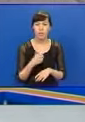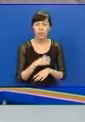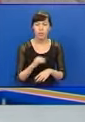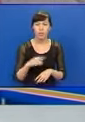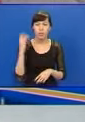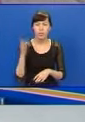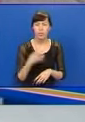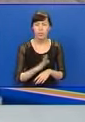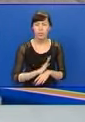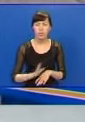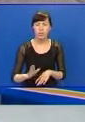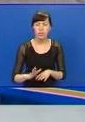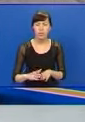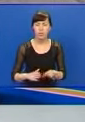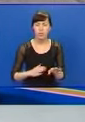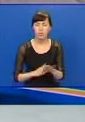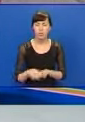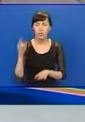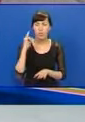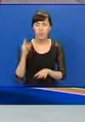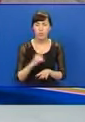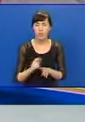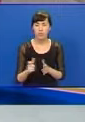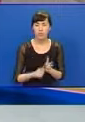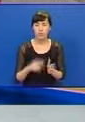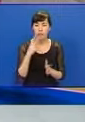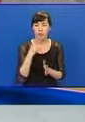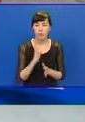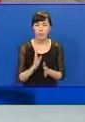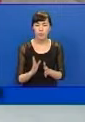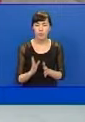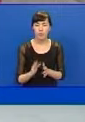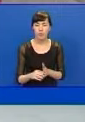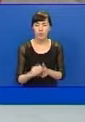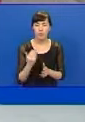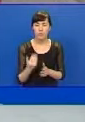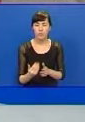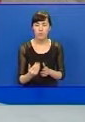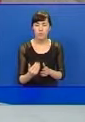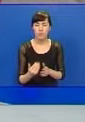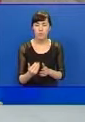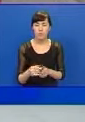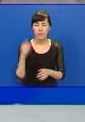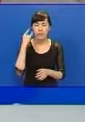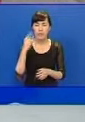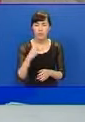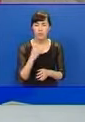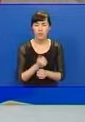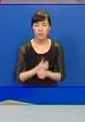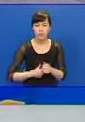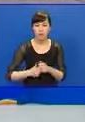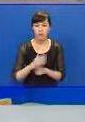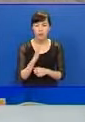қана емес, түгелде қазақ өлкесі поэзияға бет бұратын болса, онда қазақ алға жылжиды деп